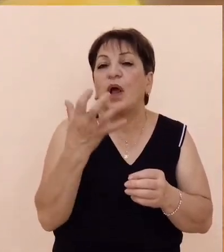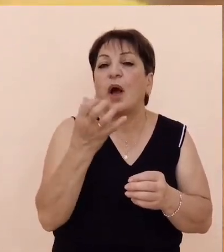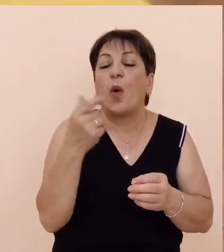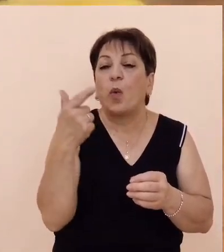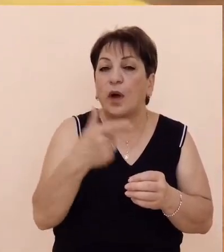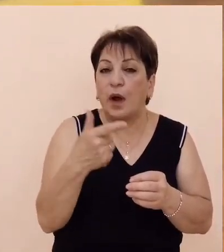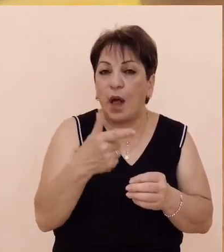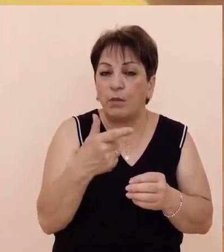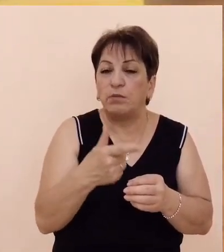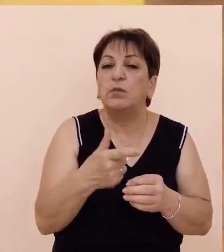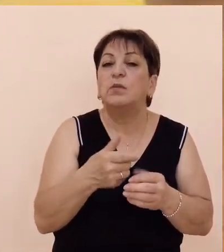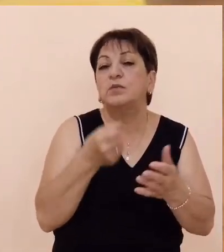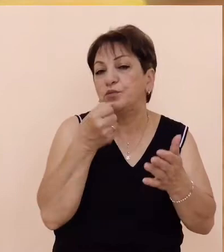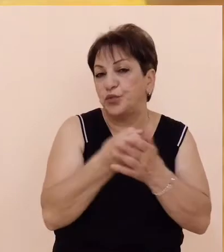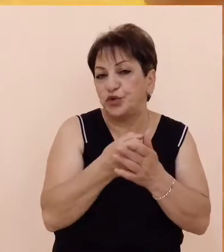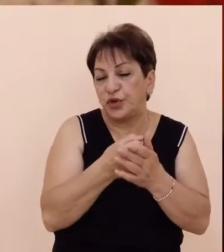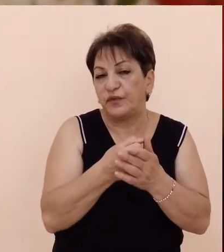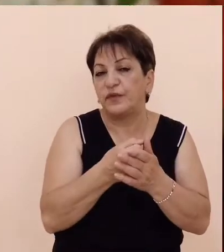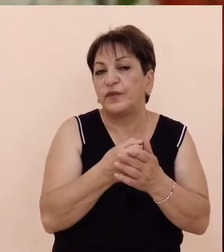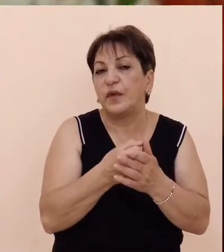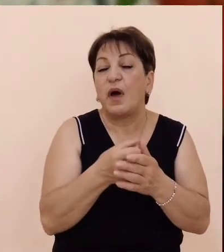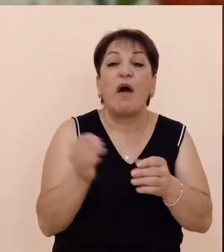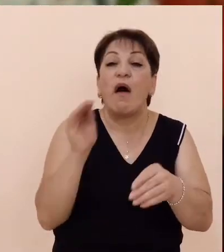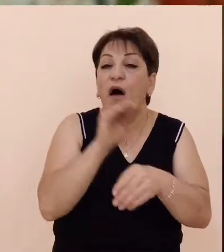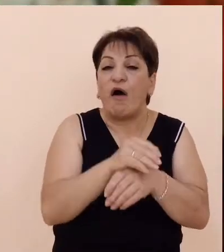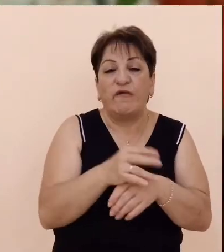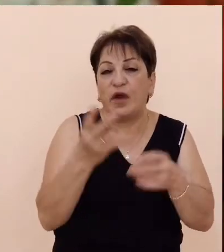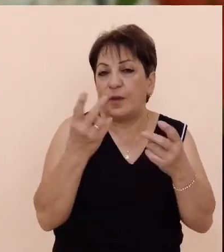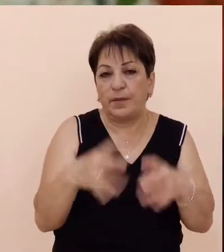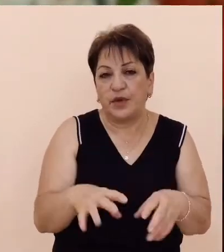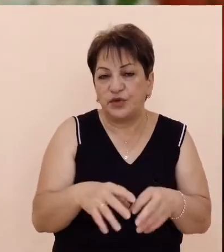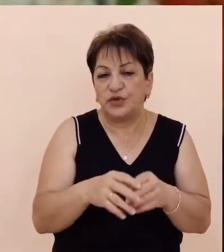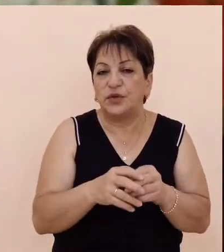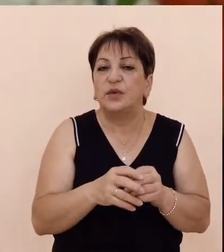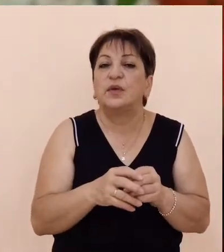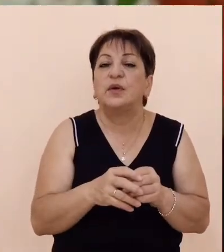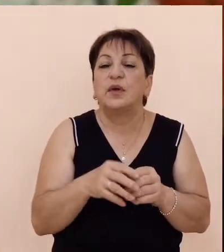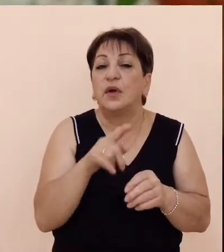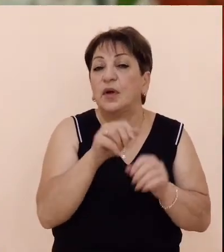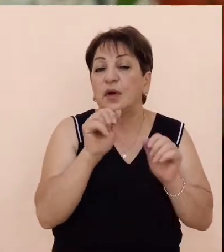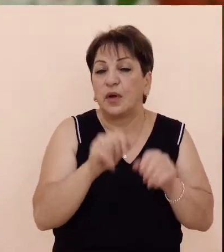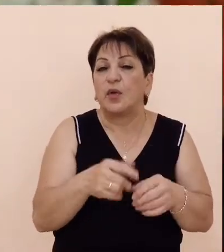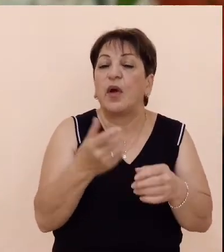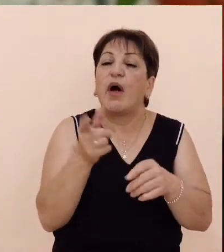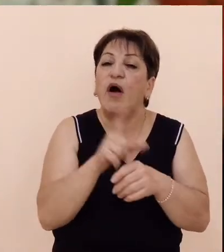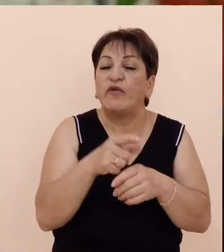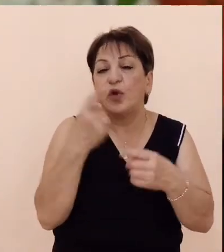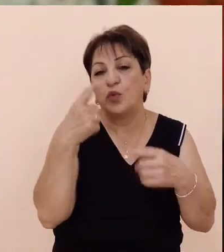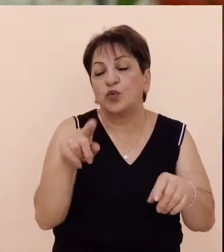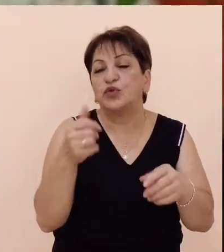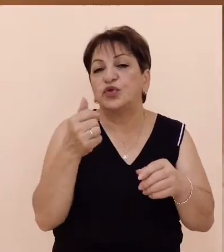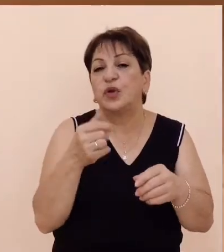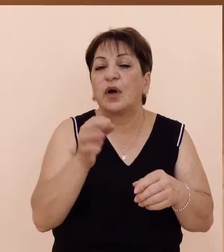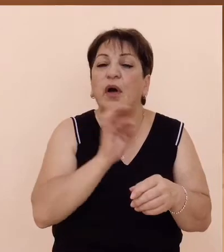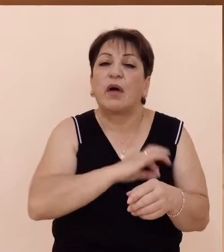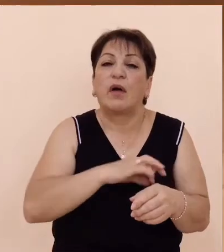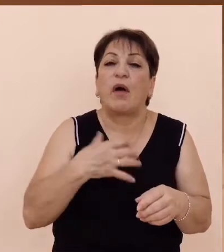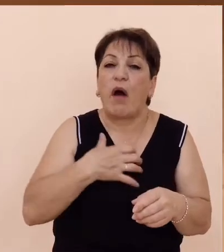միրգը արդեն չակերտավոր ասած ավելորդ տեղ է զբաղեցնում, դրա փոխարեն կարելի ավելի սննդարար նյութ